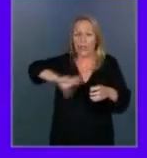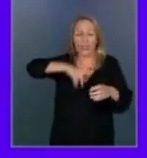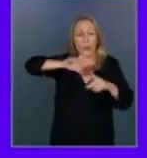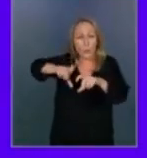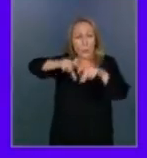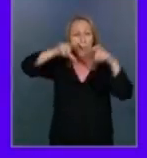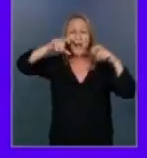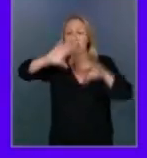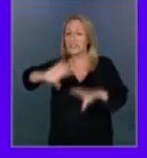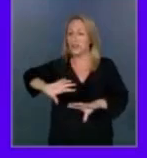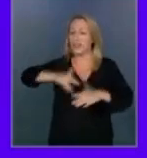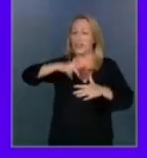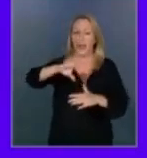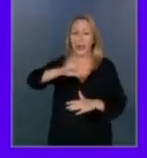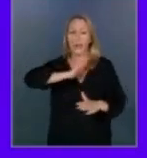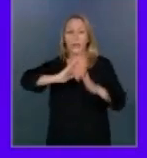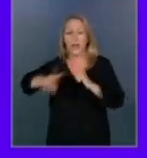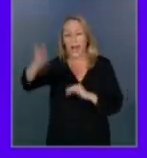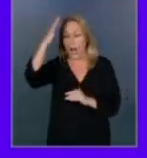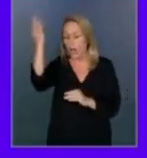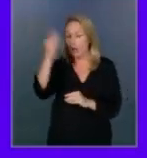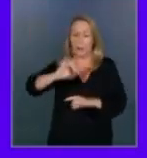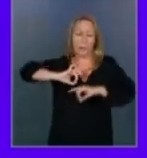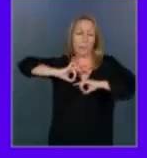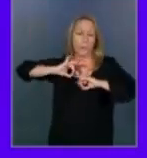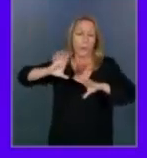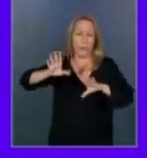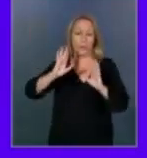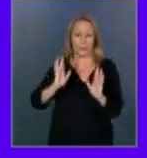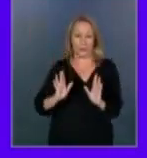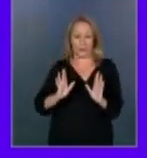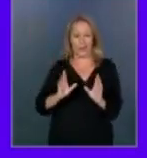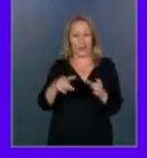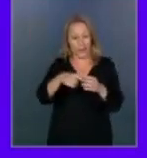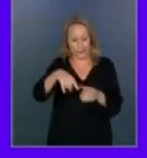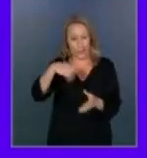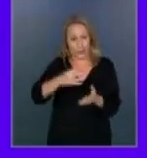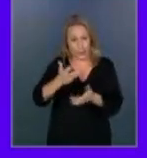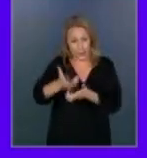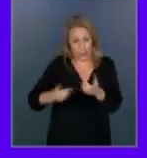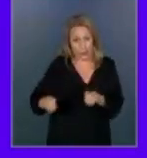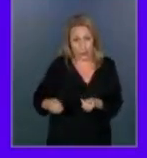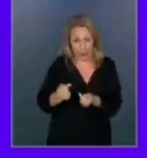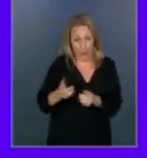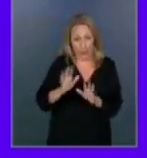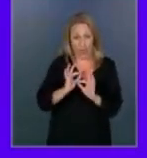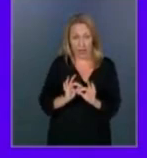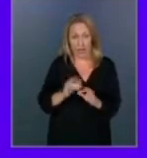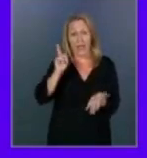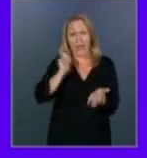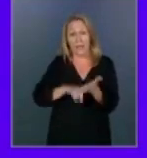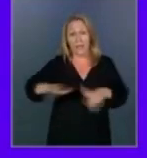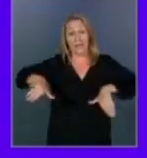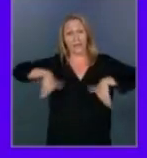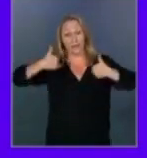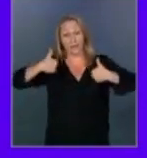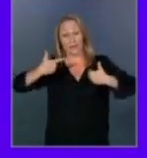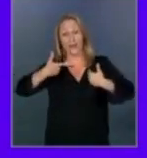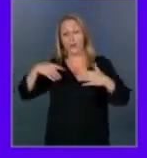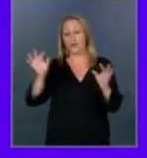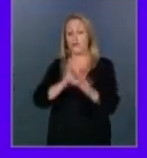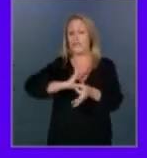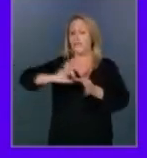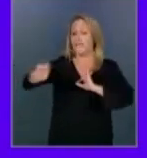αυτό το κίνημα του ανορθολογισμού, να δώσουμε όλη μια μάχη να πείσουμε τους νέους ανθρώπους, τον